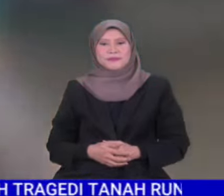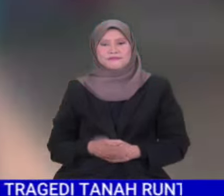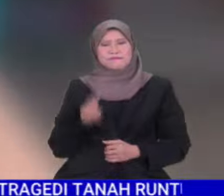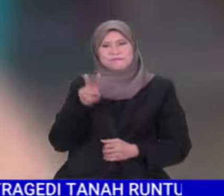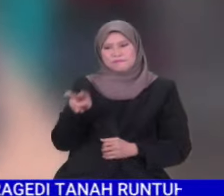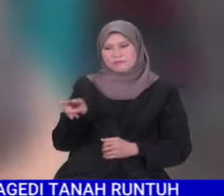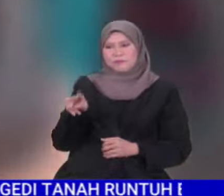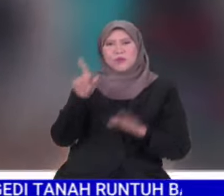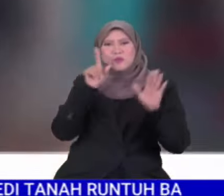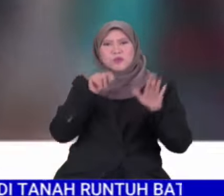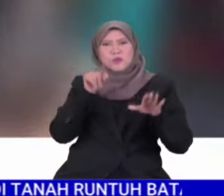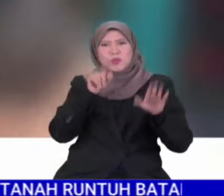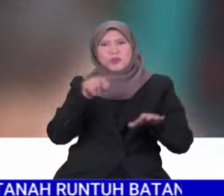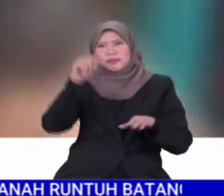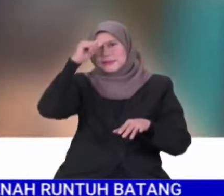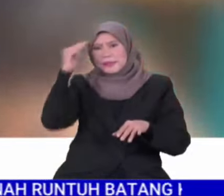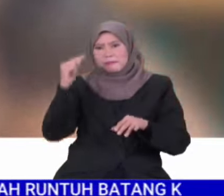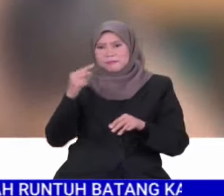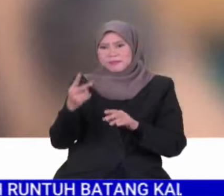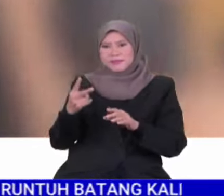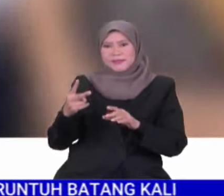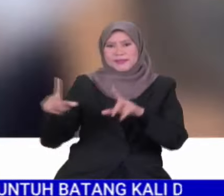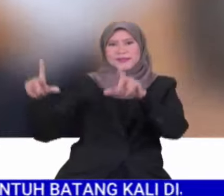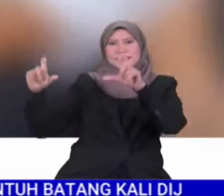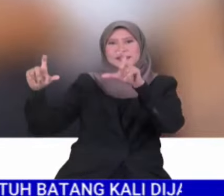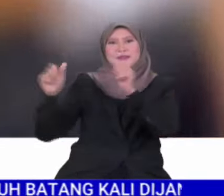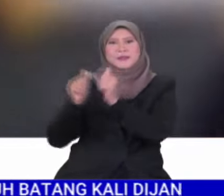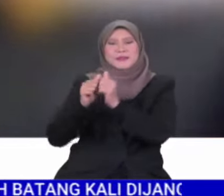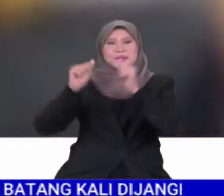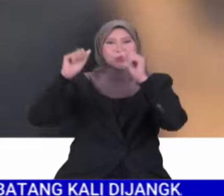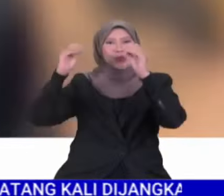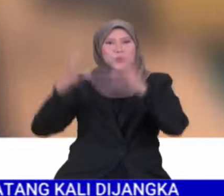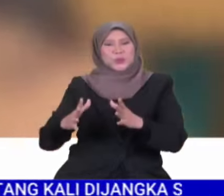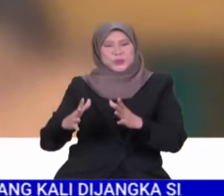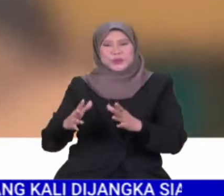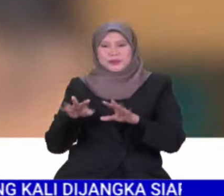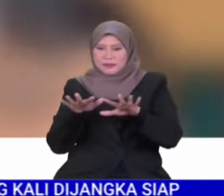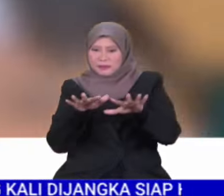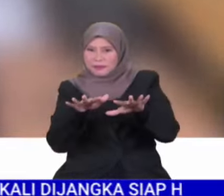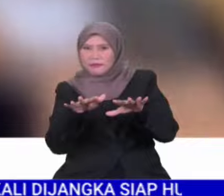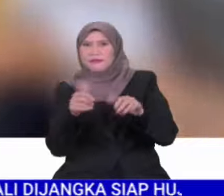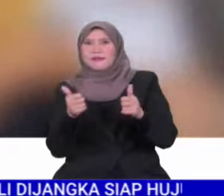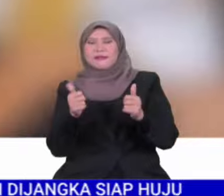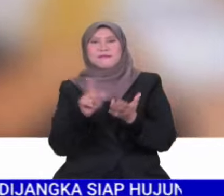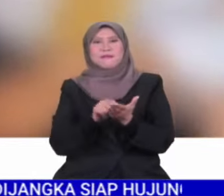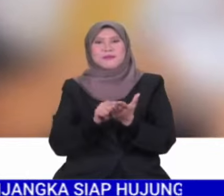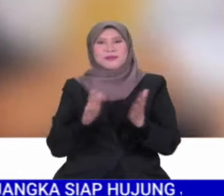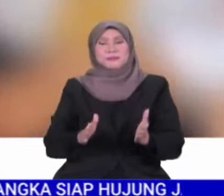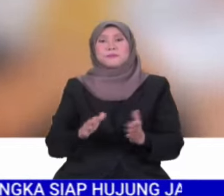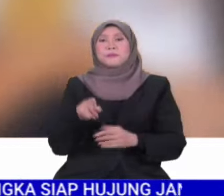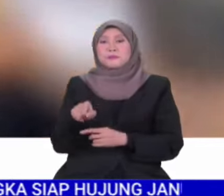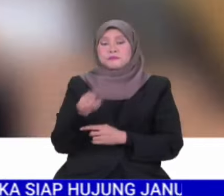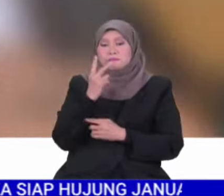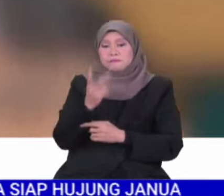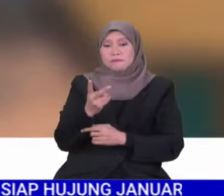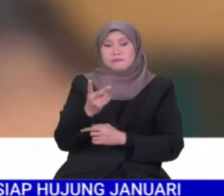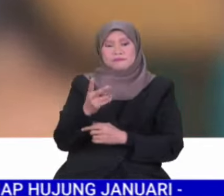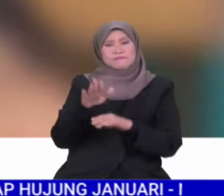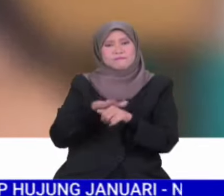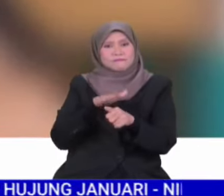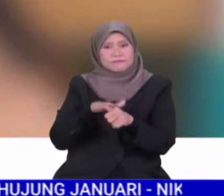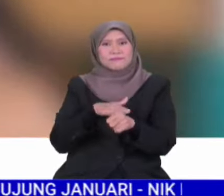Aksi seekor burung gagak sedang bergambar dengan seorang guru sekolah telah meraih perhatian warga maya. Burung gagak itu kelihatan